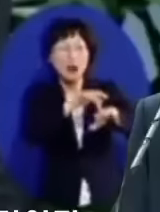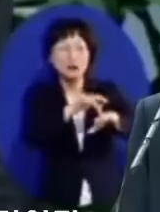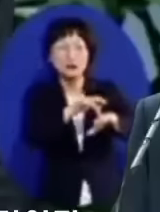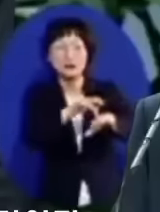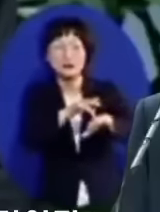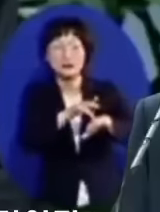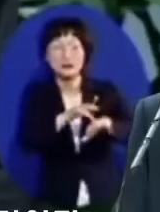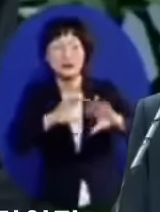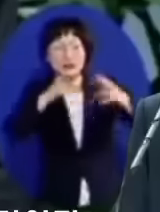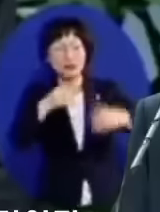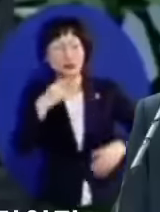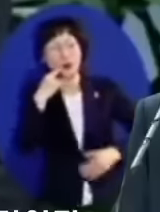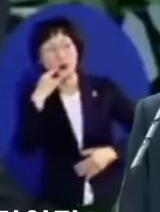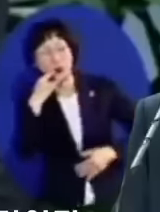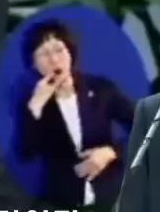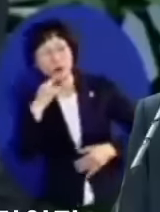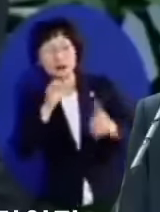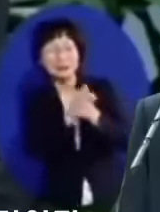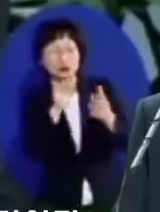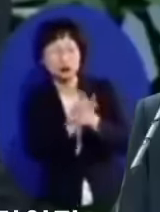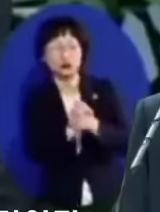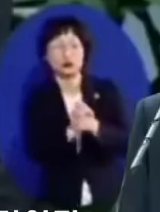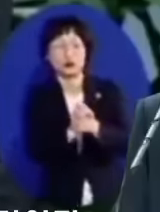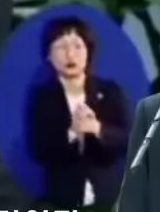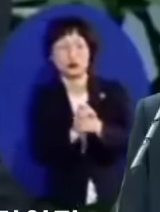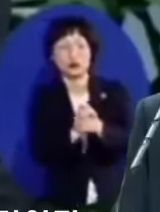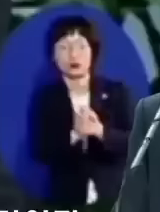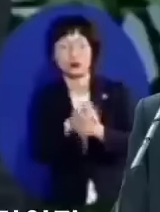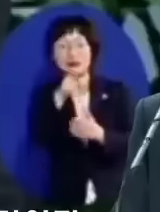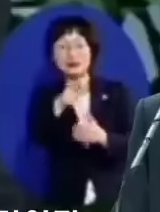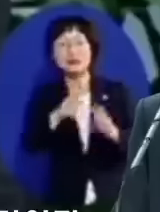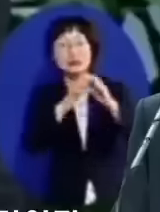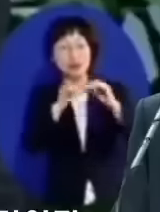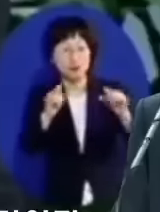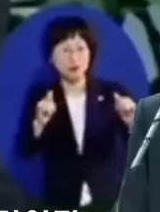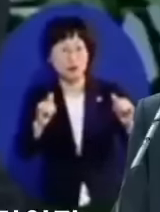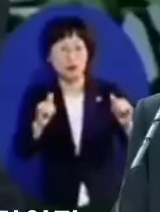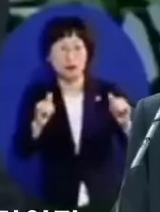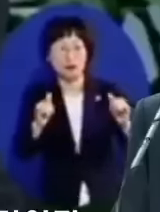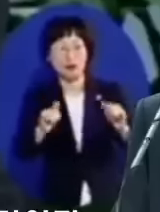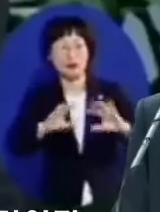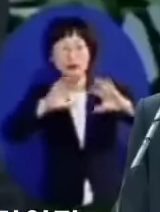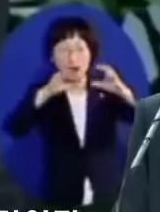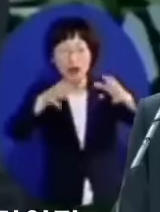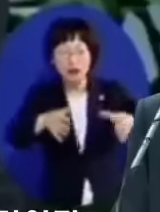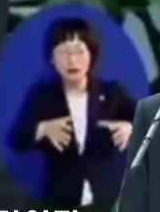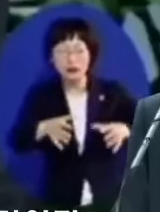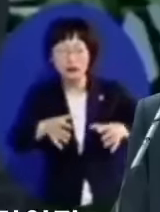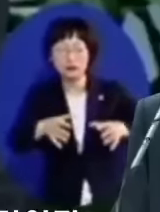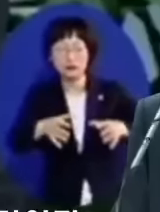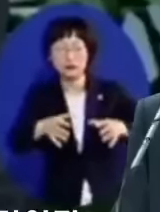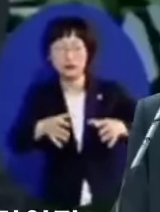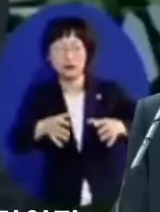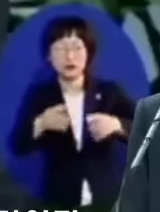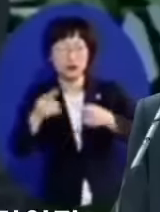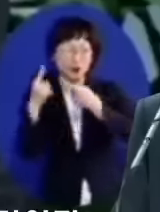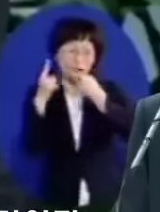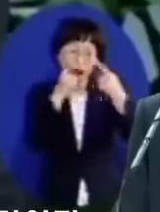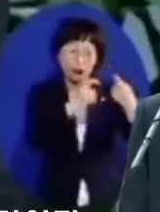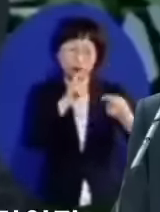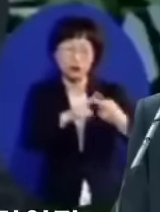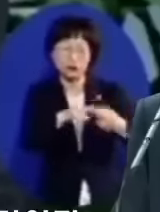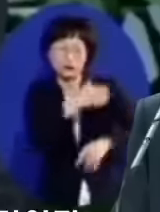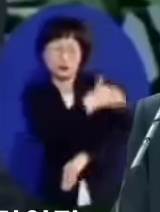세상 쾌락과 세상 친구들과 이 사람들의 세상을 끌러 가려나 하는데 그걸 대적하니까